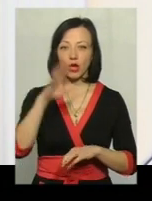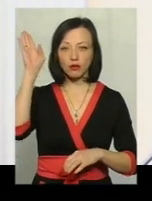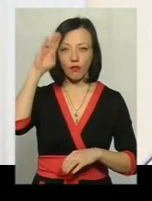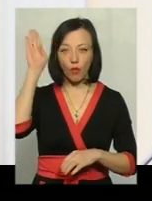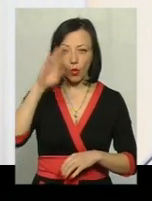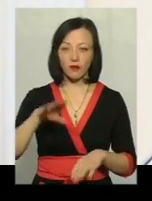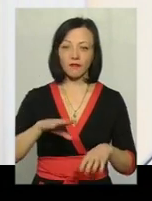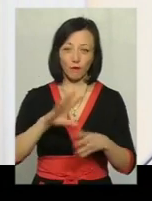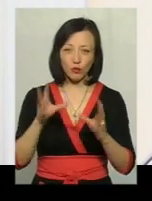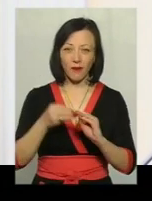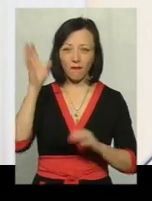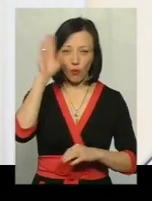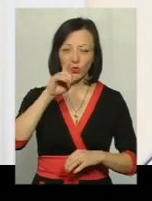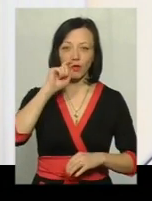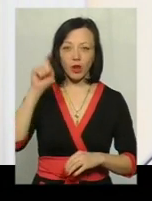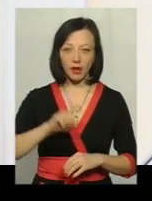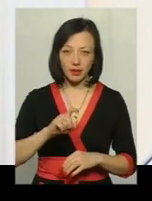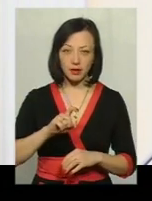воду в Україні